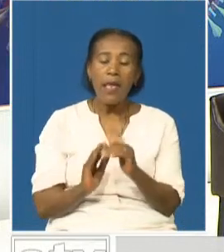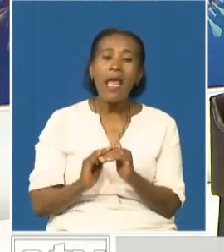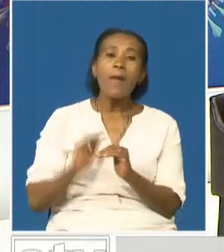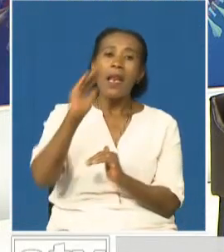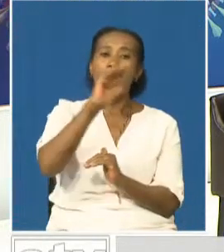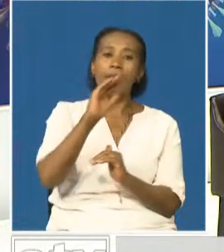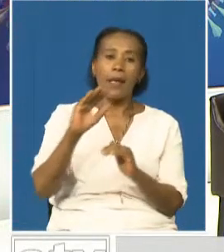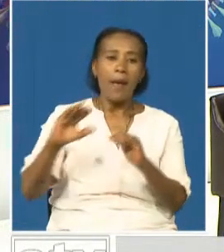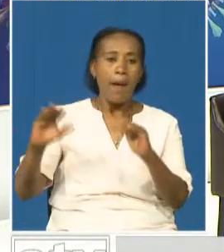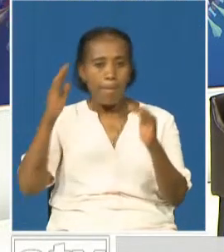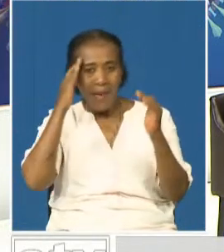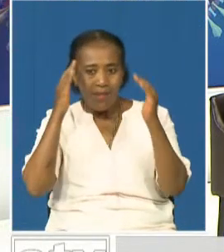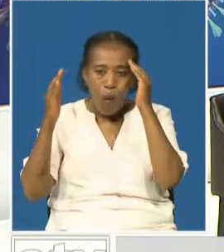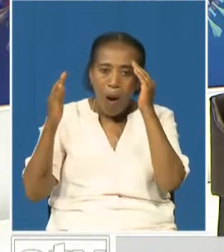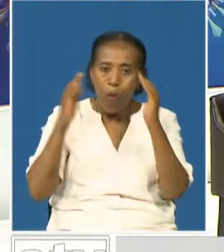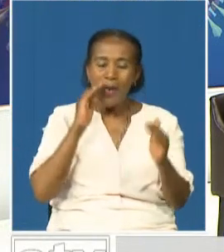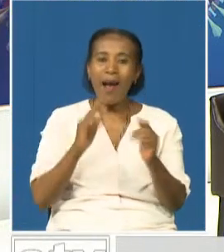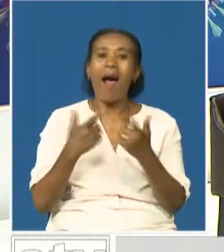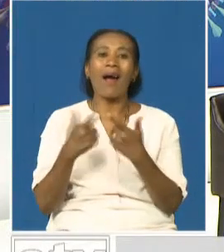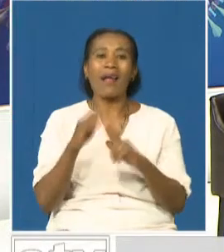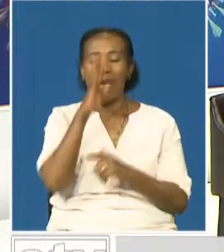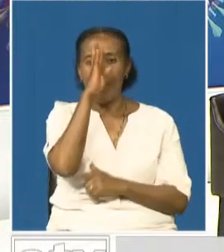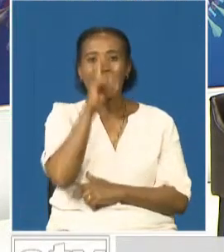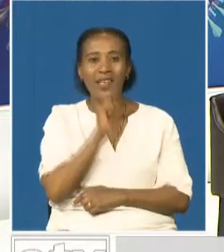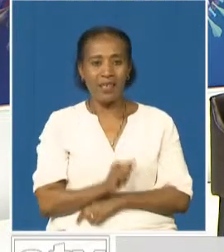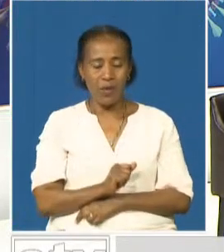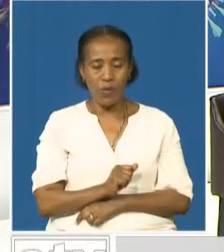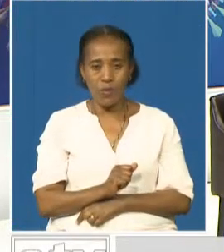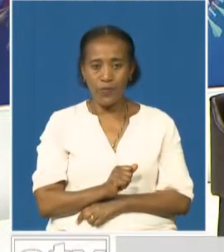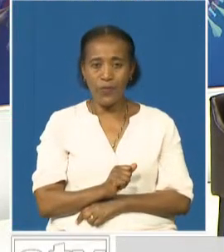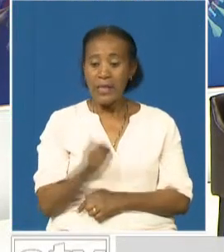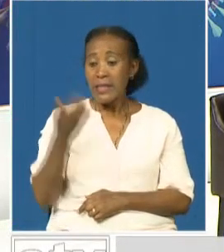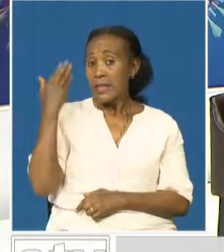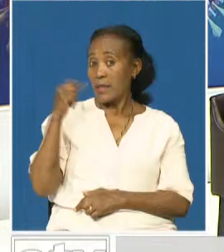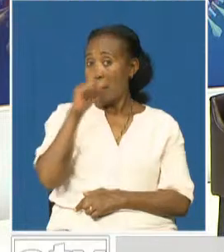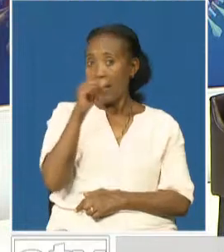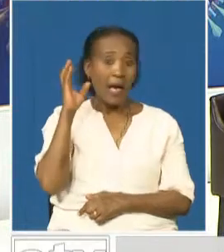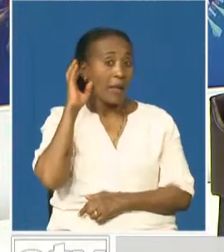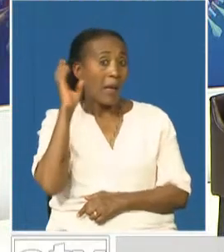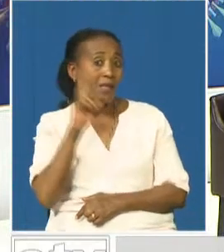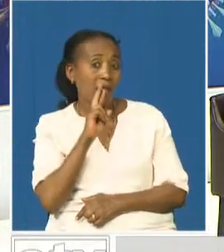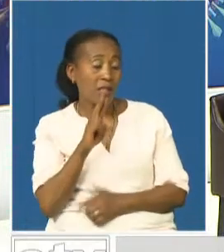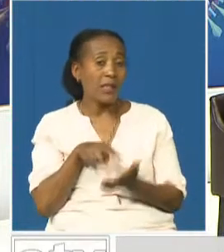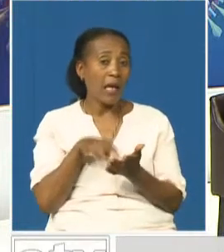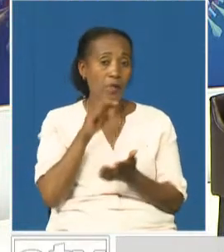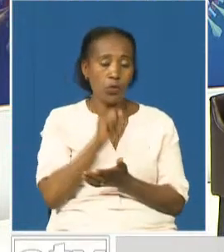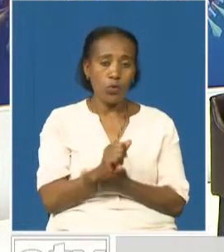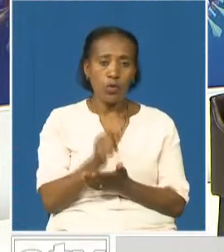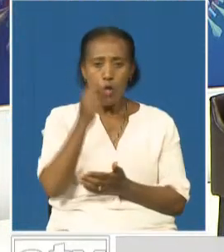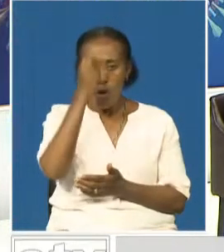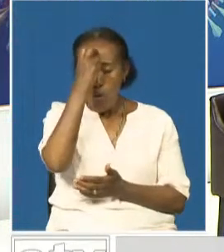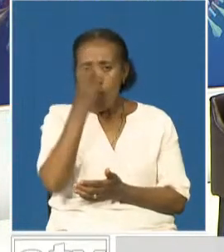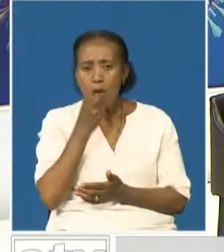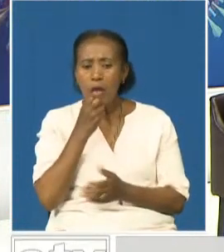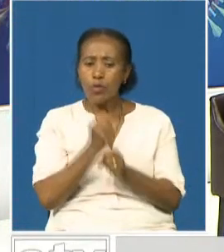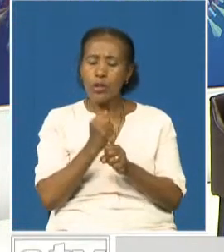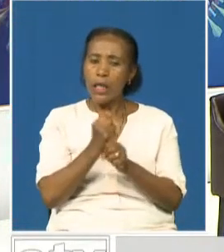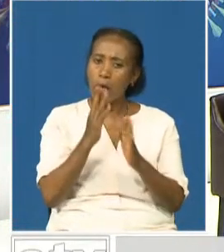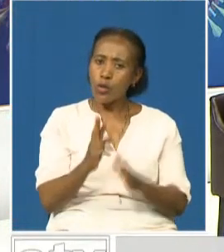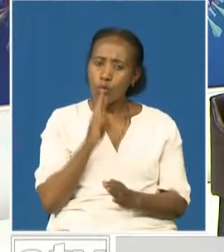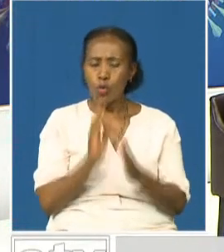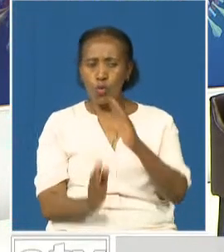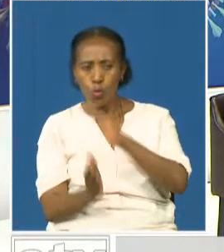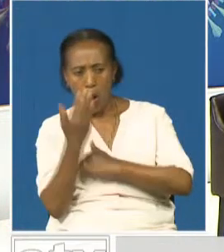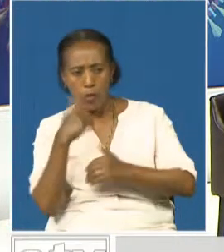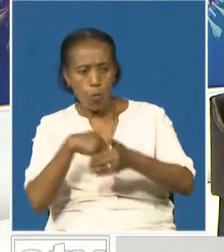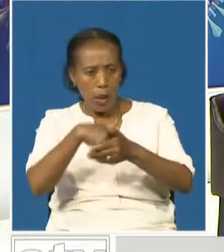የበለጠ የመተዋወቅ አጋጣሚን መፍጠር ነው። ቅድም አንድ አድማጫችን እንዳነሱት ወላጆች ሰራተኞች ናቸው።